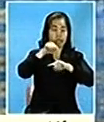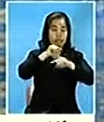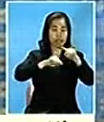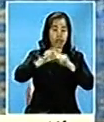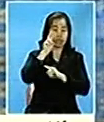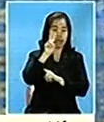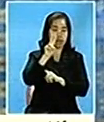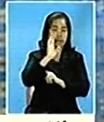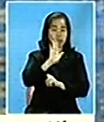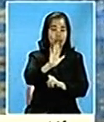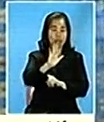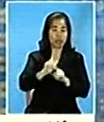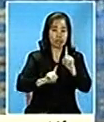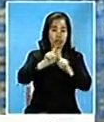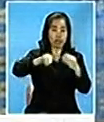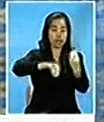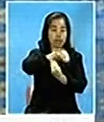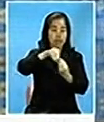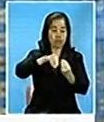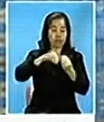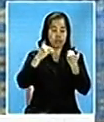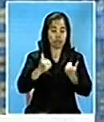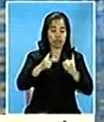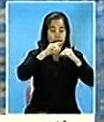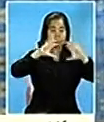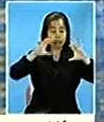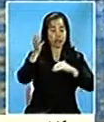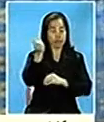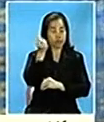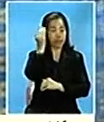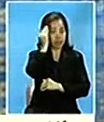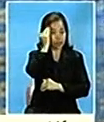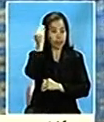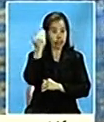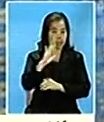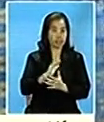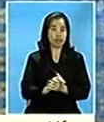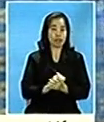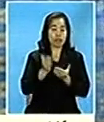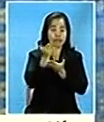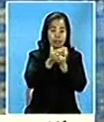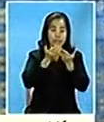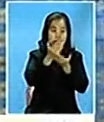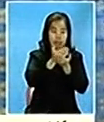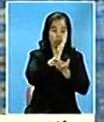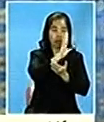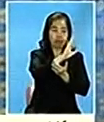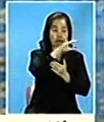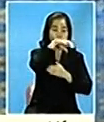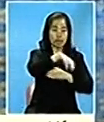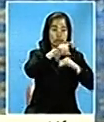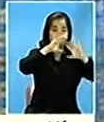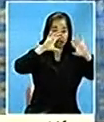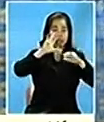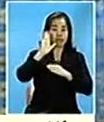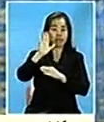2% ของ GDP ซึ่งรัฐบาลก็ได้รับทราบไปในการปรึกษาหารือระหว่างภาครัฐกับภาคเอกชนผ